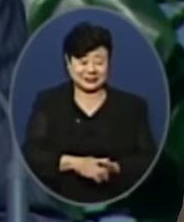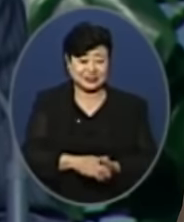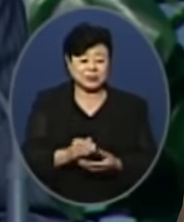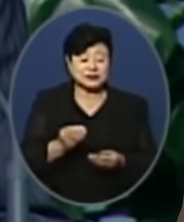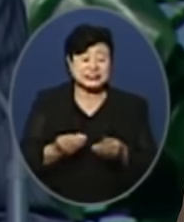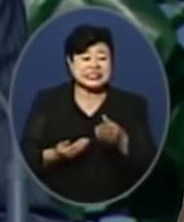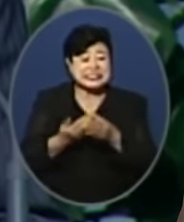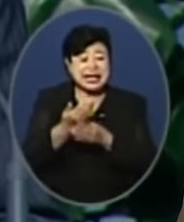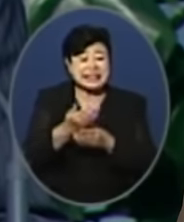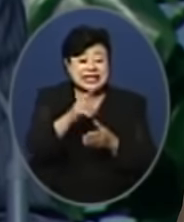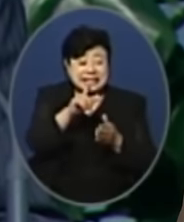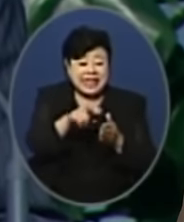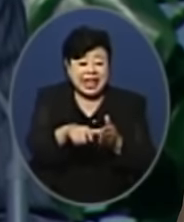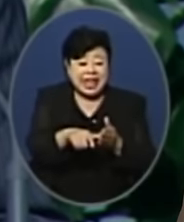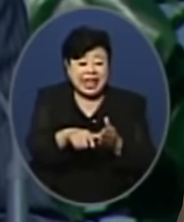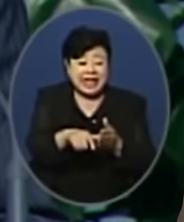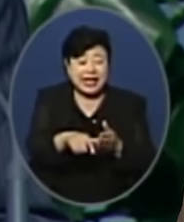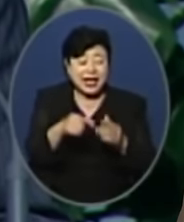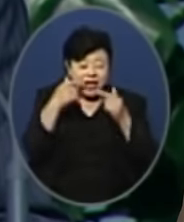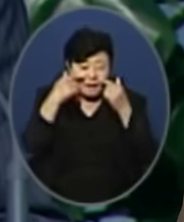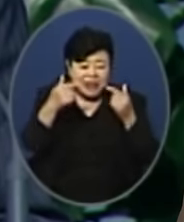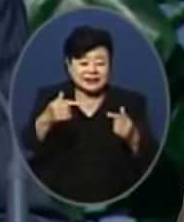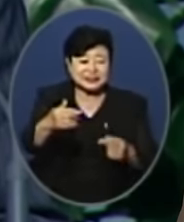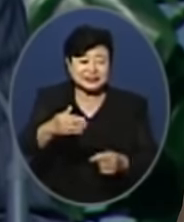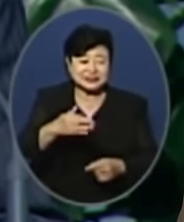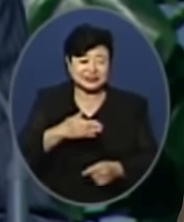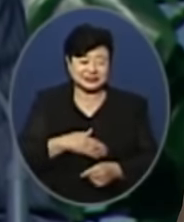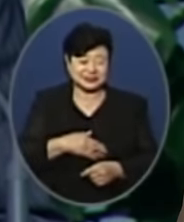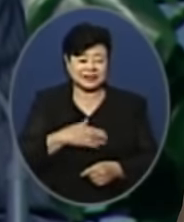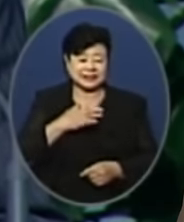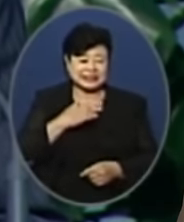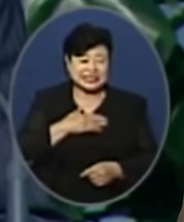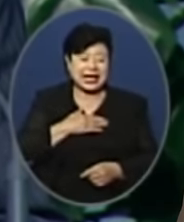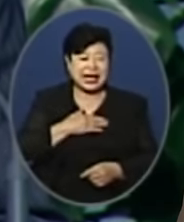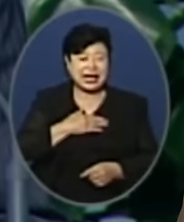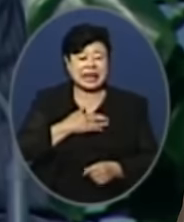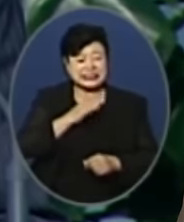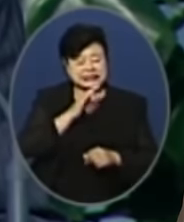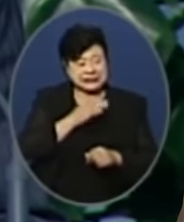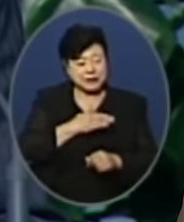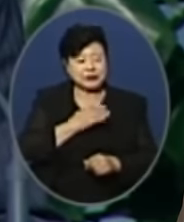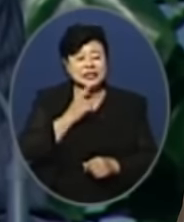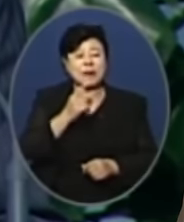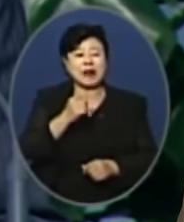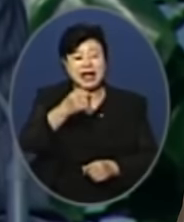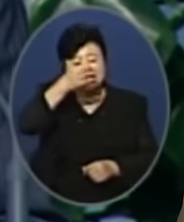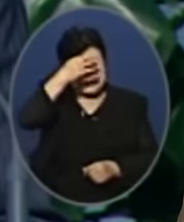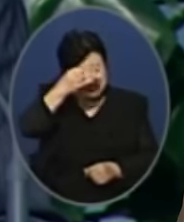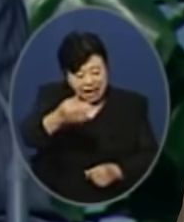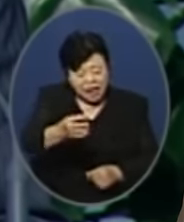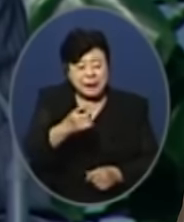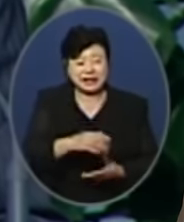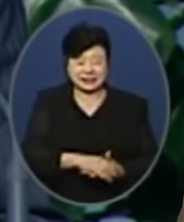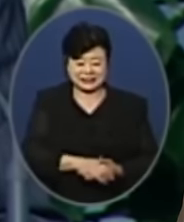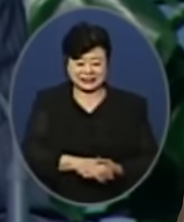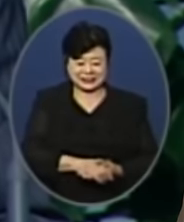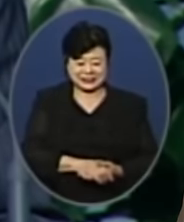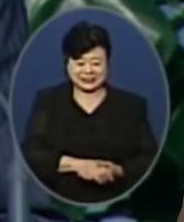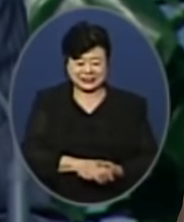무슨 일을 저지르면 반드시 잘못했다고 사과를 청해야 돼. 내가 잘못했어. 그러면